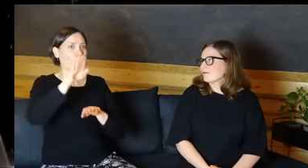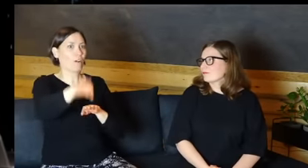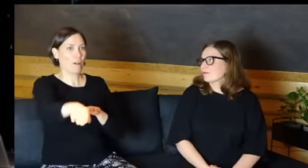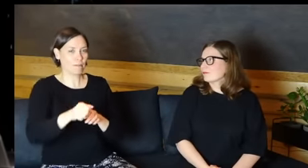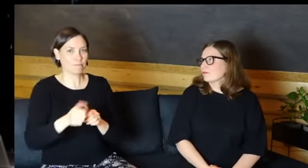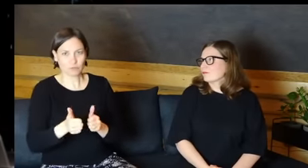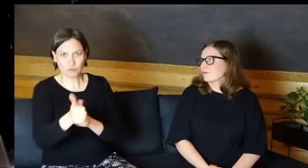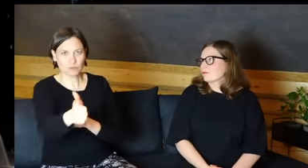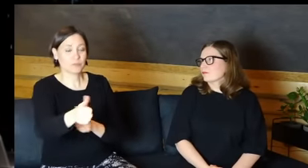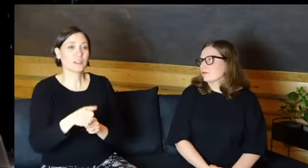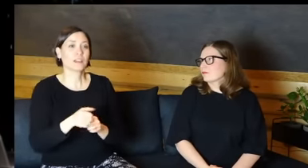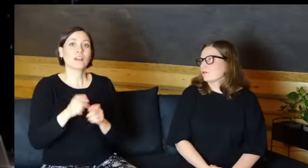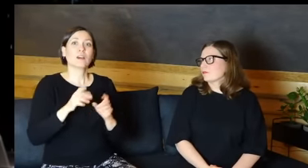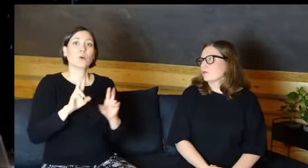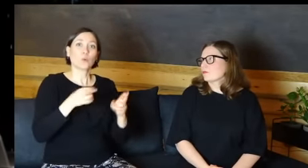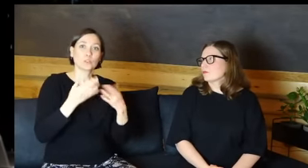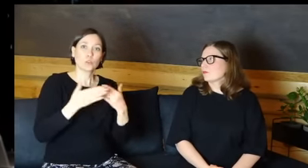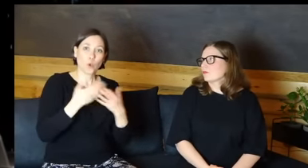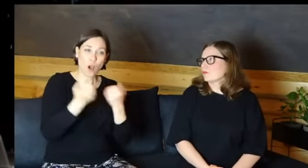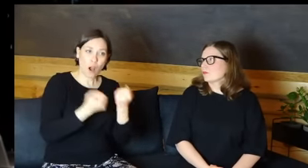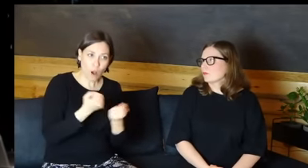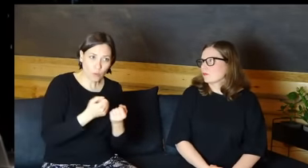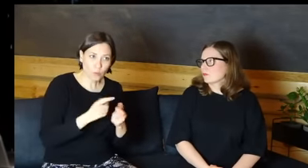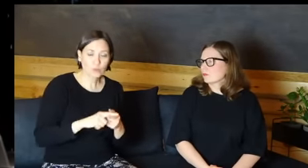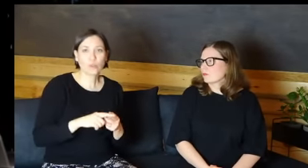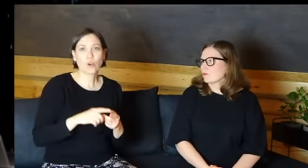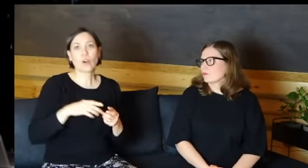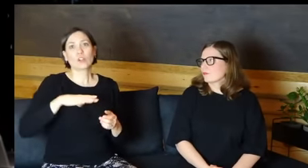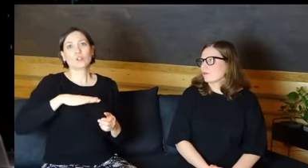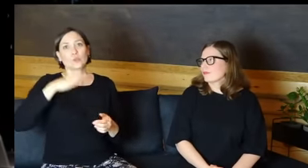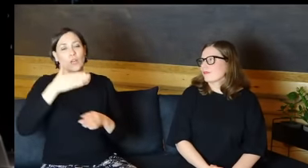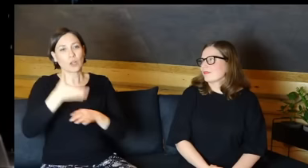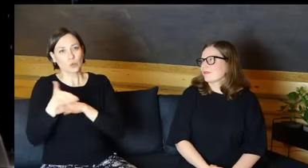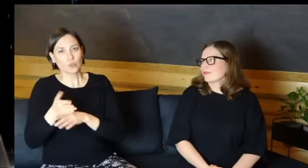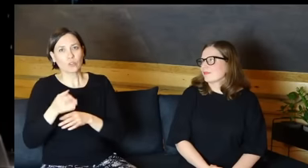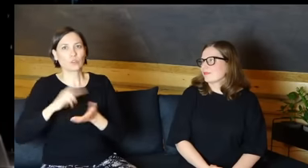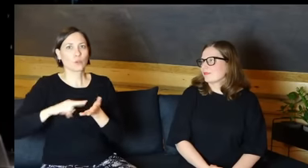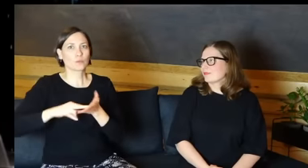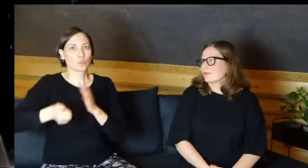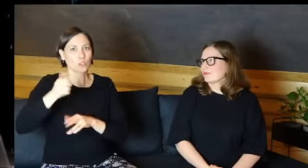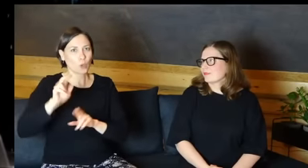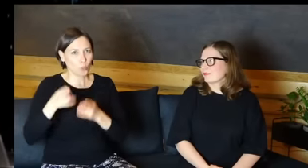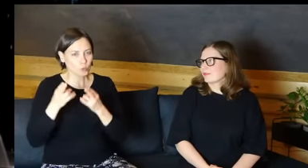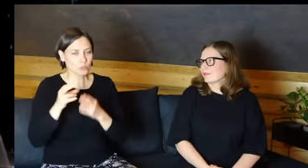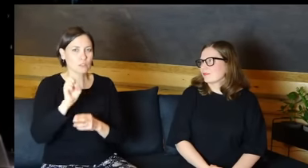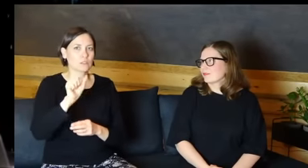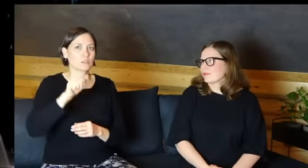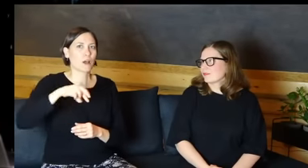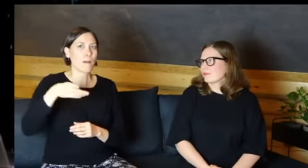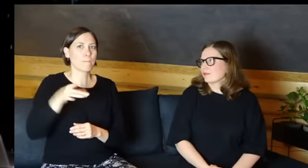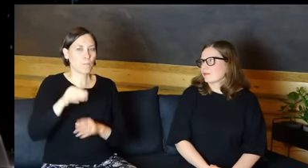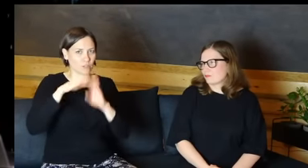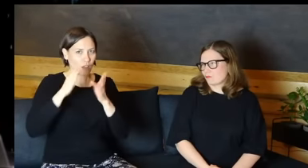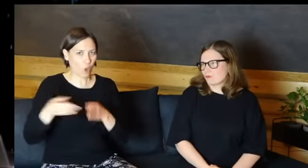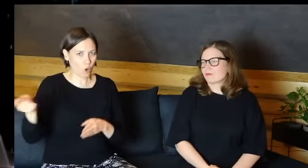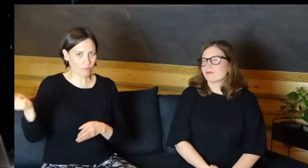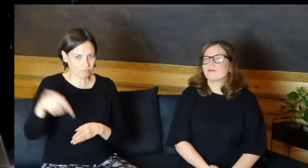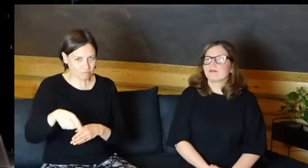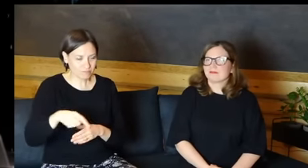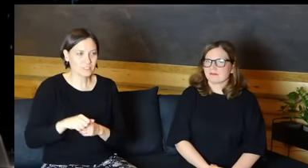ja perustava elementti, meidän tytäryhtiö on saanut uuden toimitusjohtajan, Sampo tuli taloon, hieno juttu